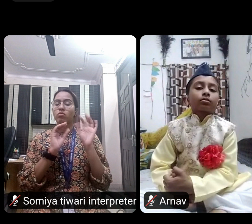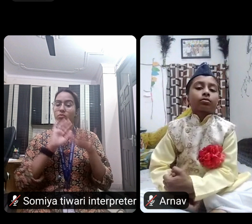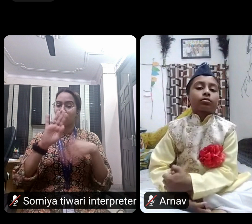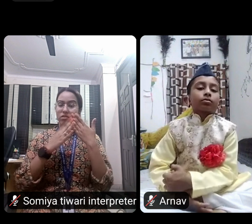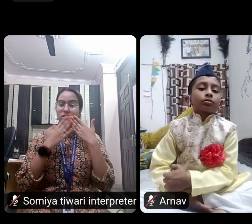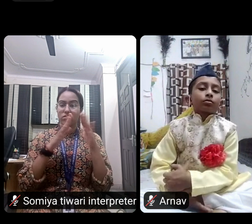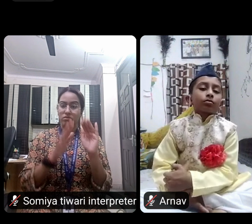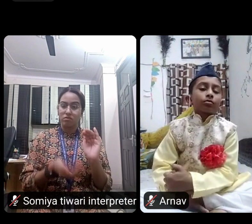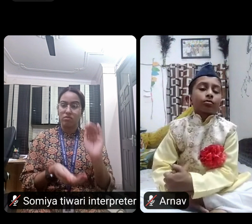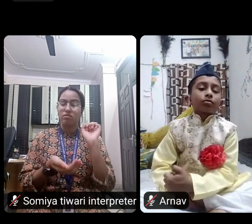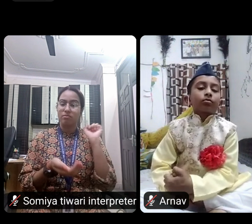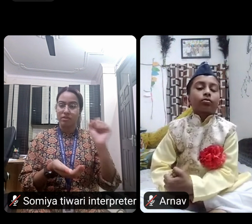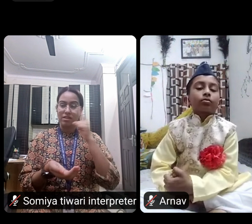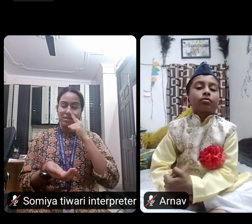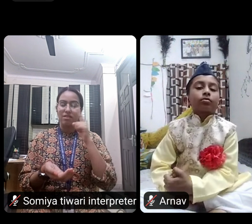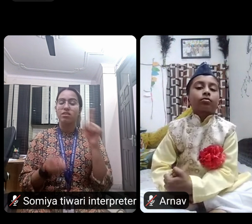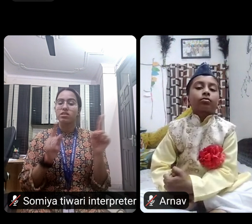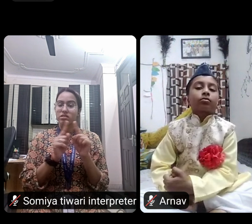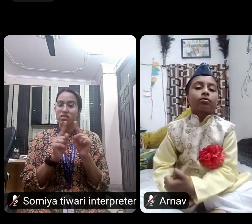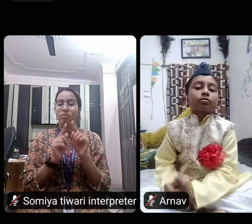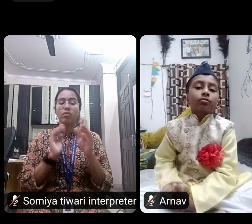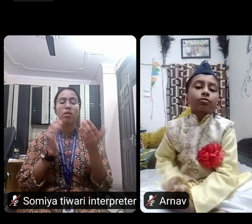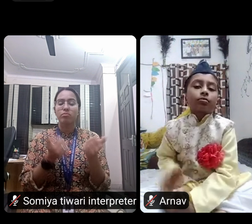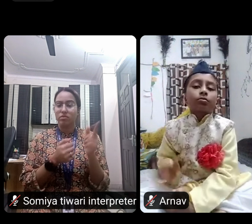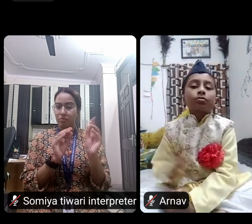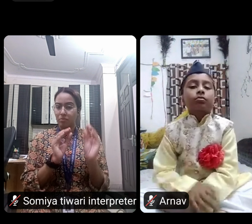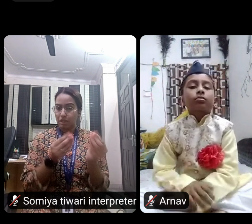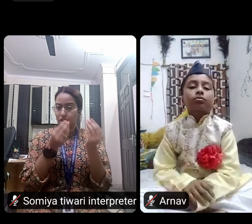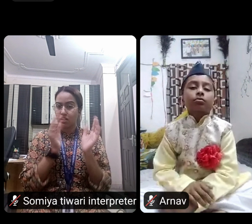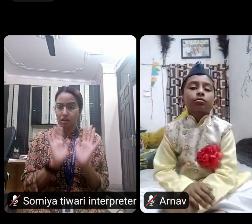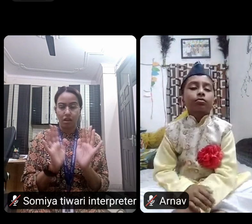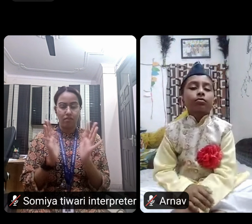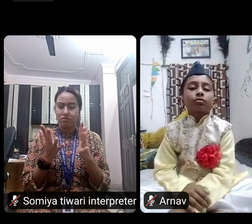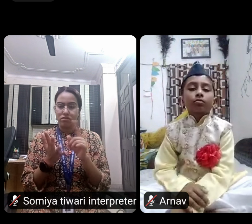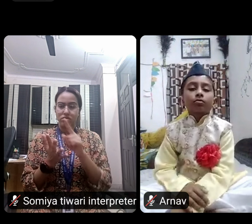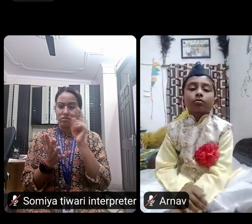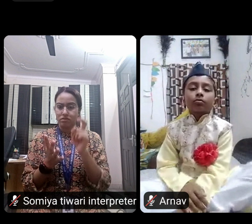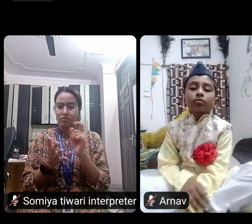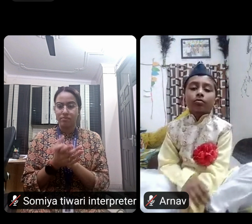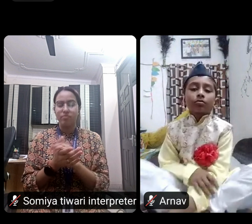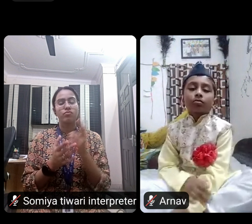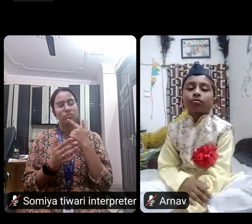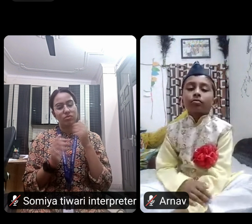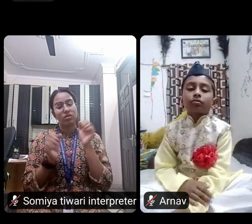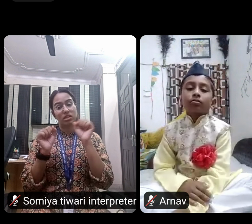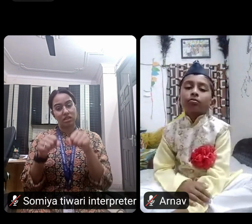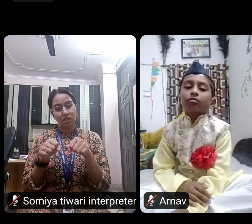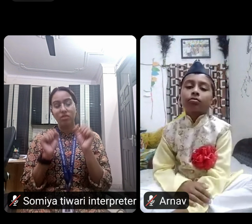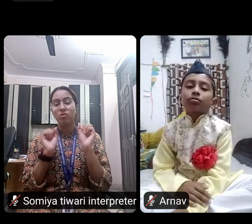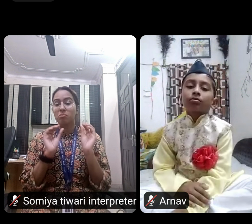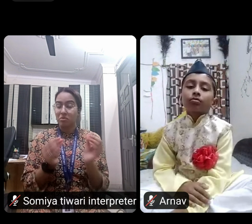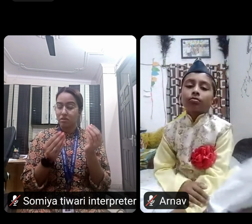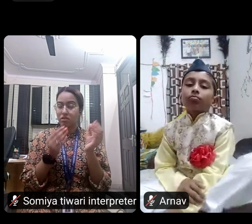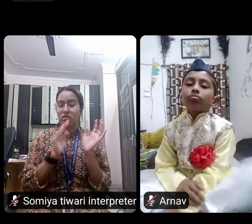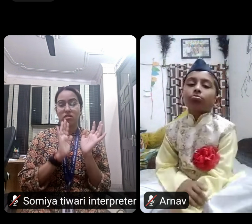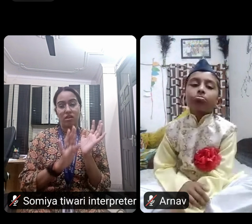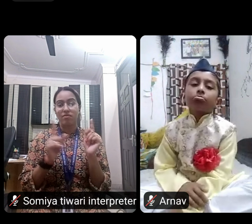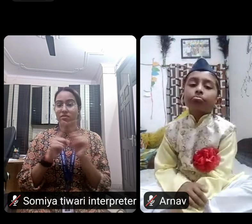सर। उससे अभी आपको कितना फर्क महसूस हो रहा है? एक तो सर आपने बताया फर्क तो कि वो गलती बहुत थोड़ा बोलने लगी है,